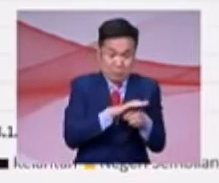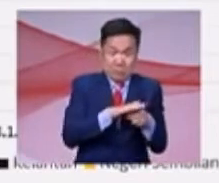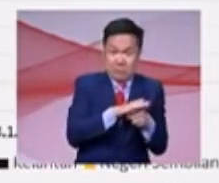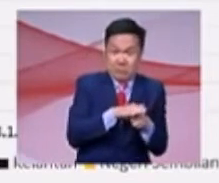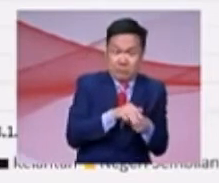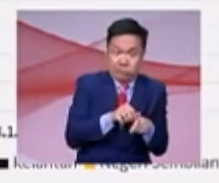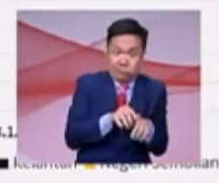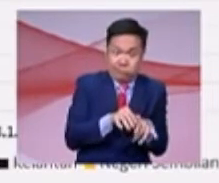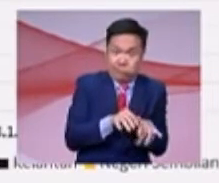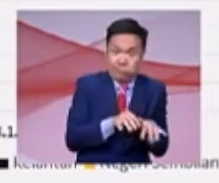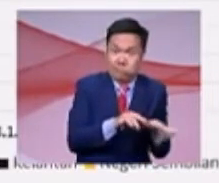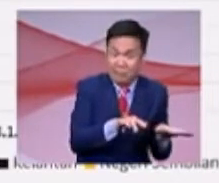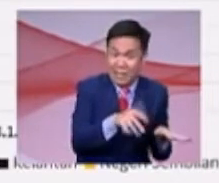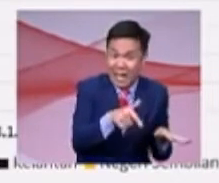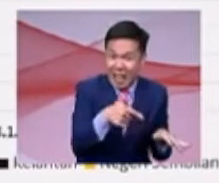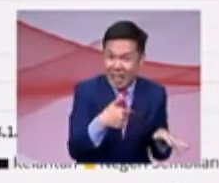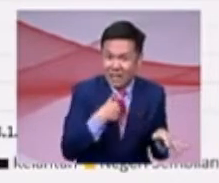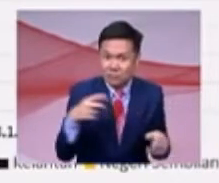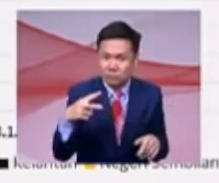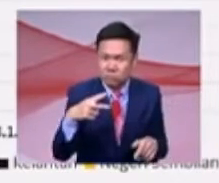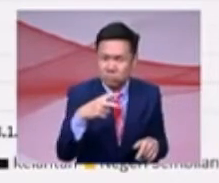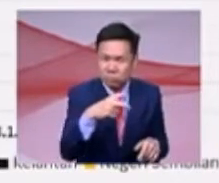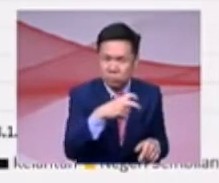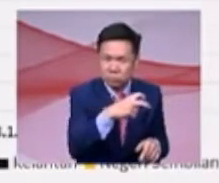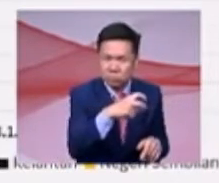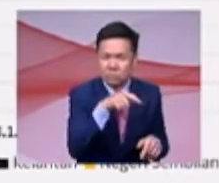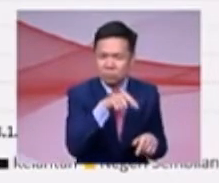yang membawa wire variant